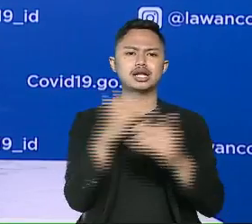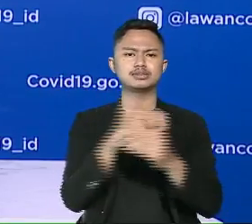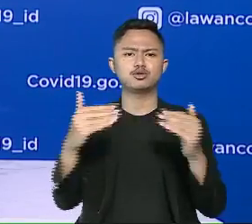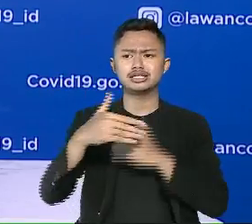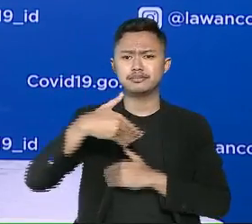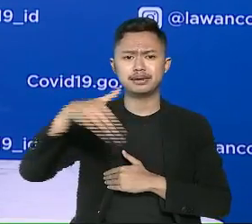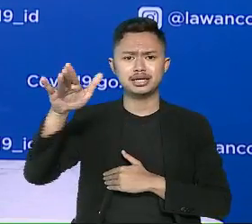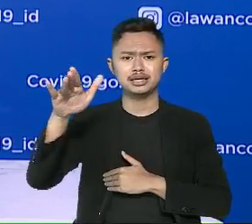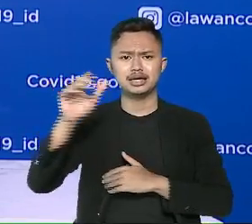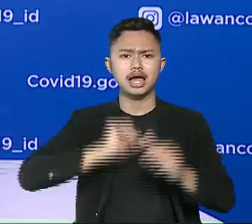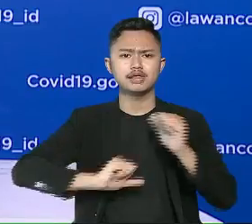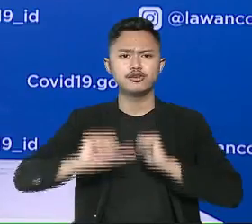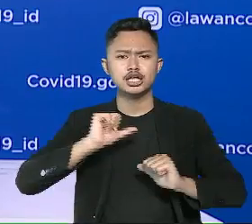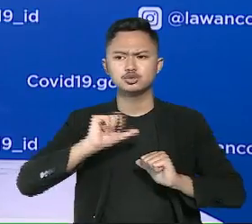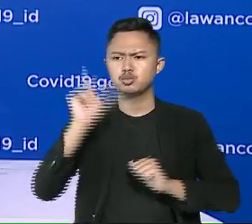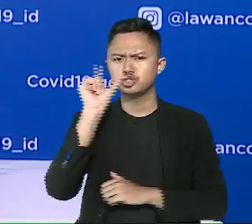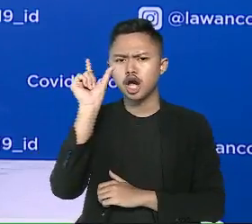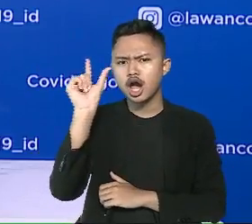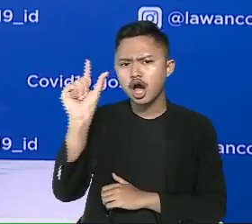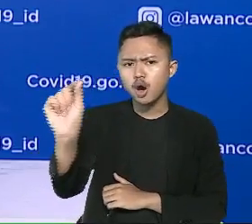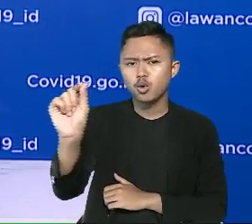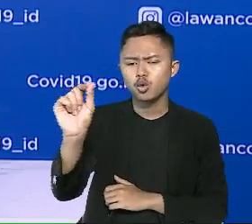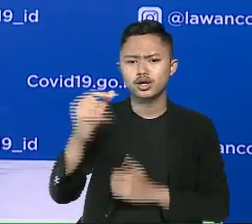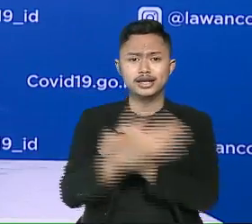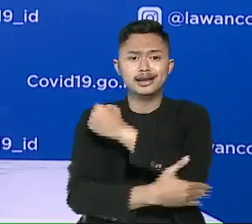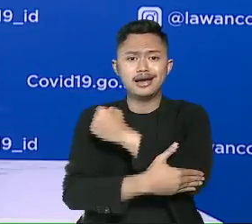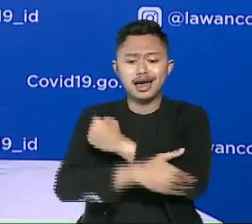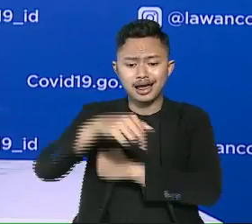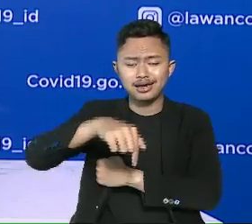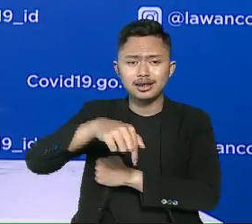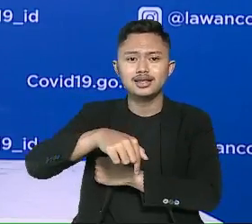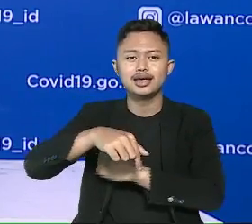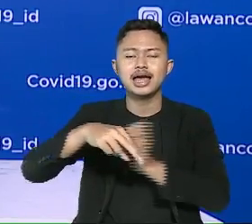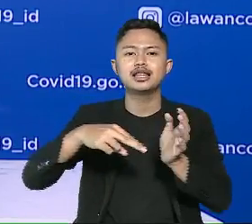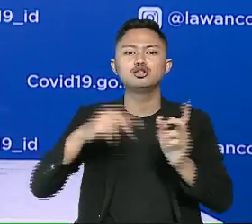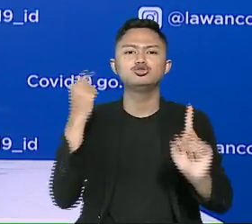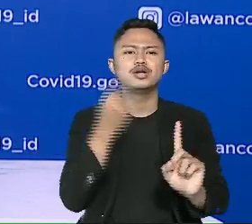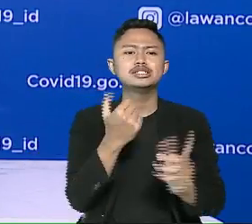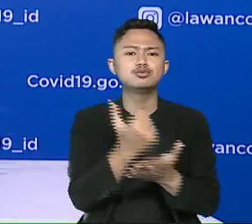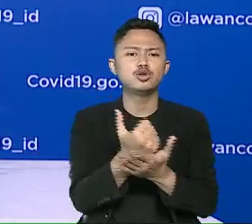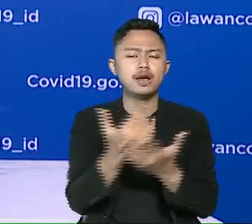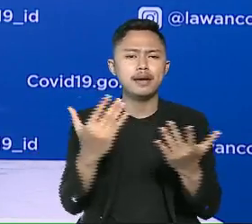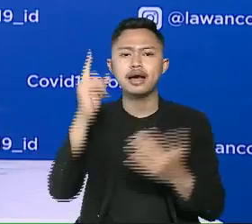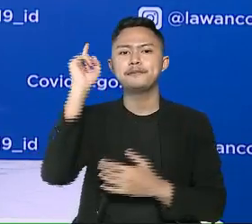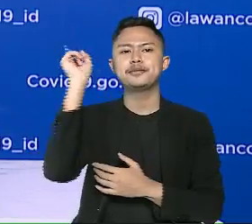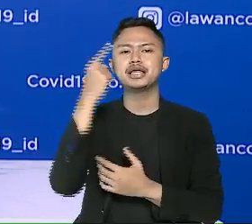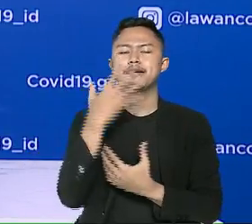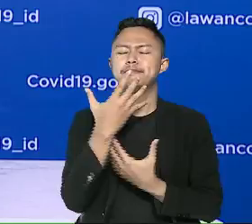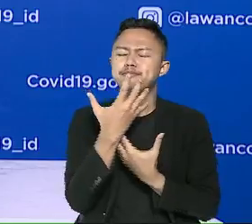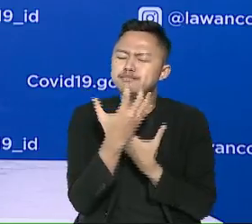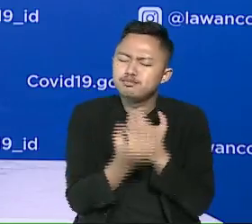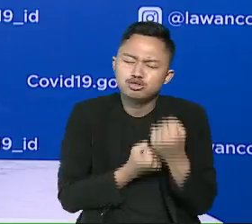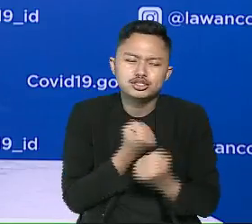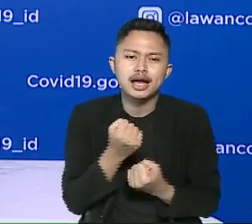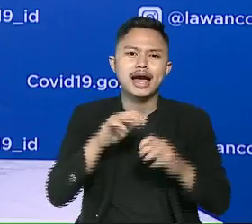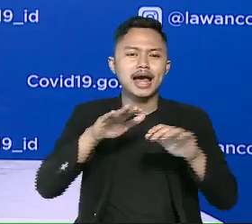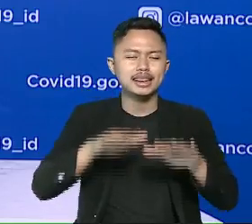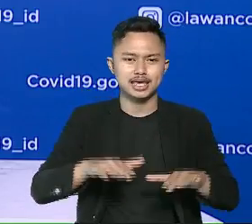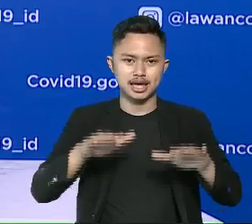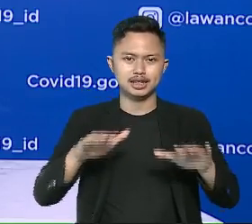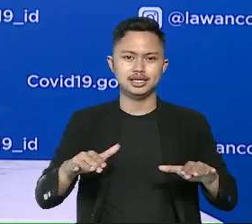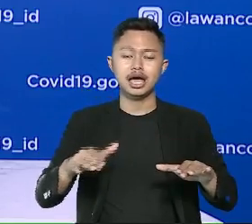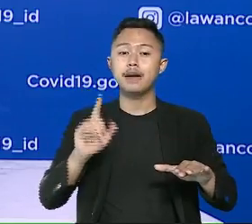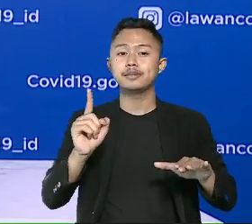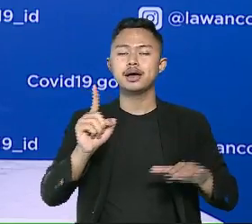untuk mobilitas jarak jauh dalam negeri adalah bentuk kehati-hatian pemerintah, mengingat dibutuhkan